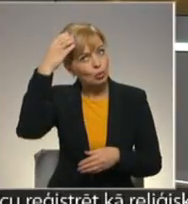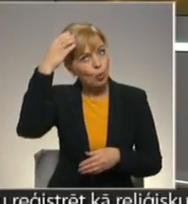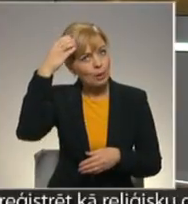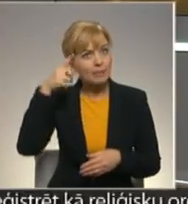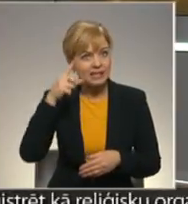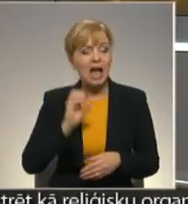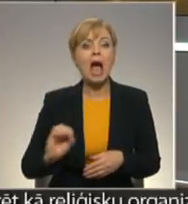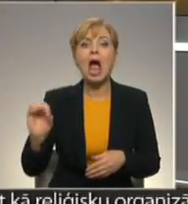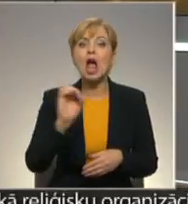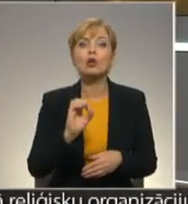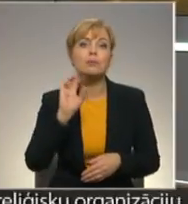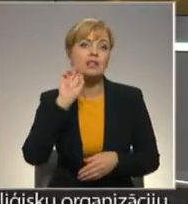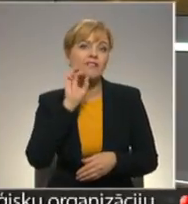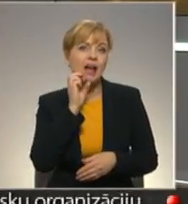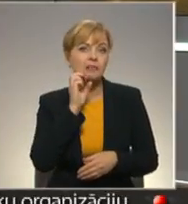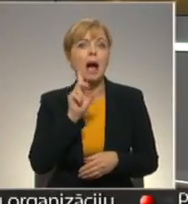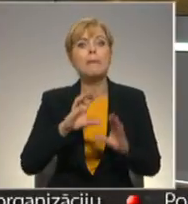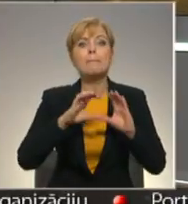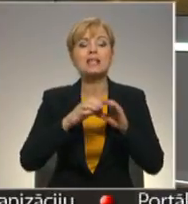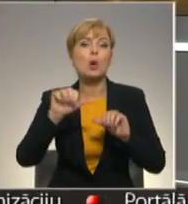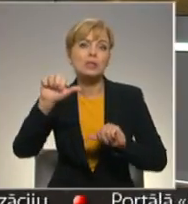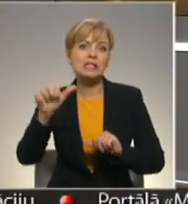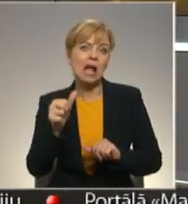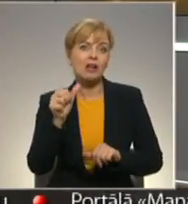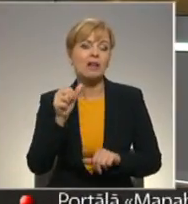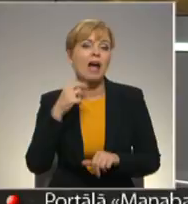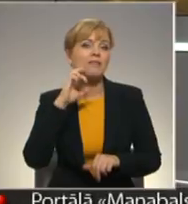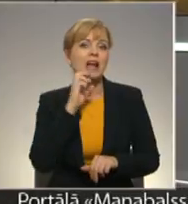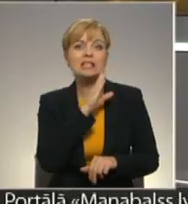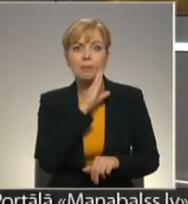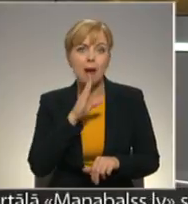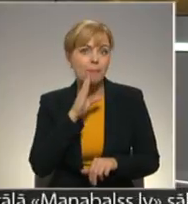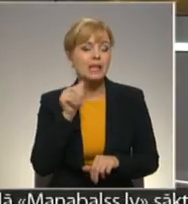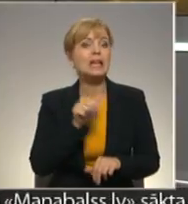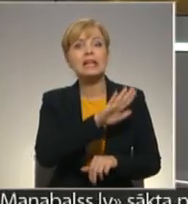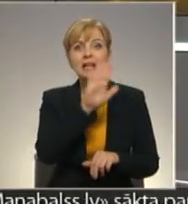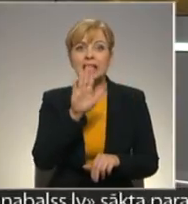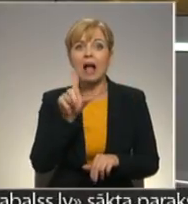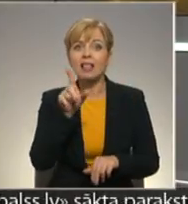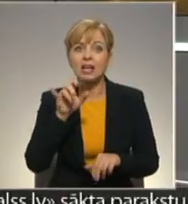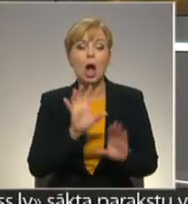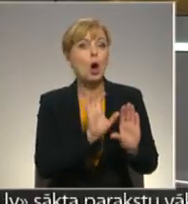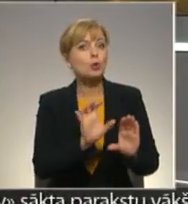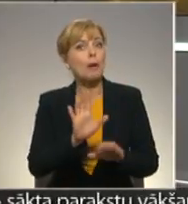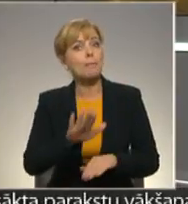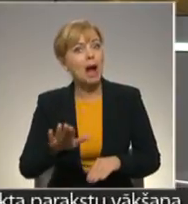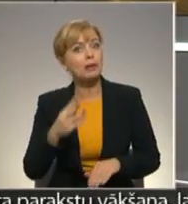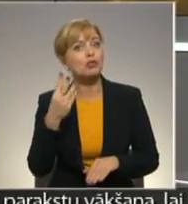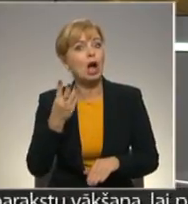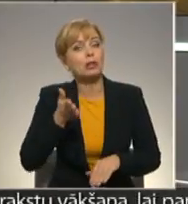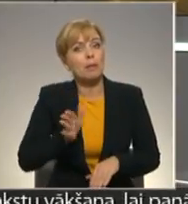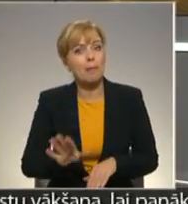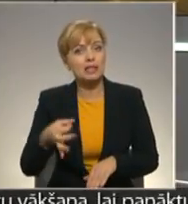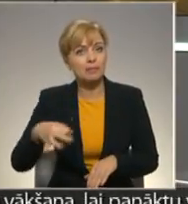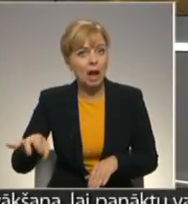vecmāmiņa, kā arī pasaules talantīgākā vecmāmiņa. Ikdienā Līga rūpējas par bērniem un 4-gadīgo mazmeitu, kā arī vada